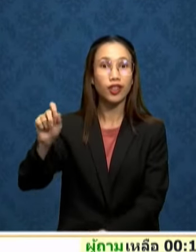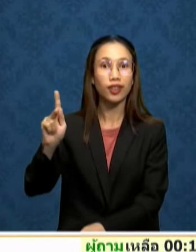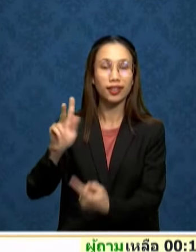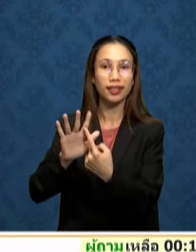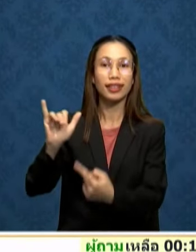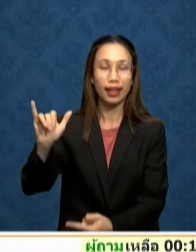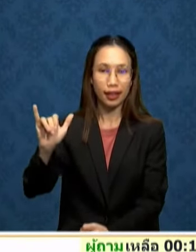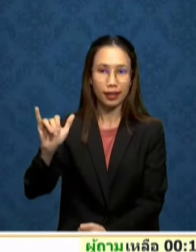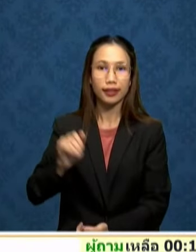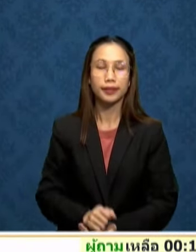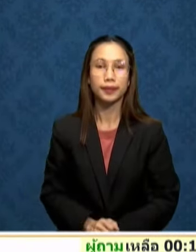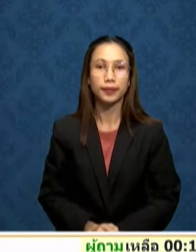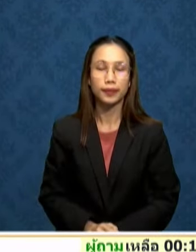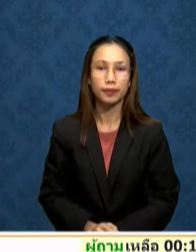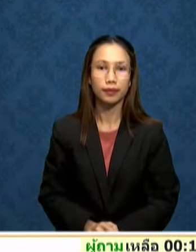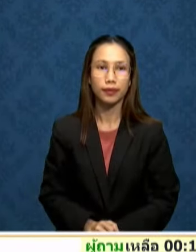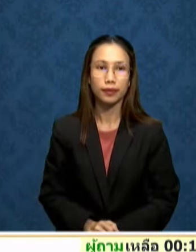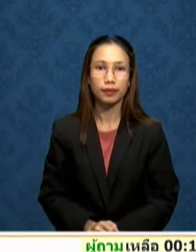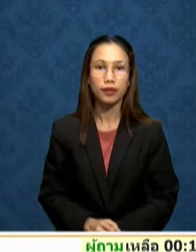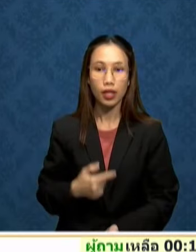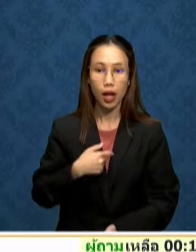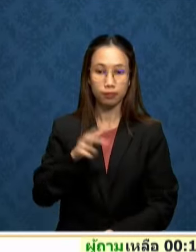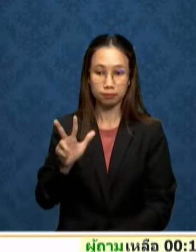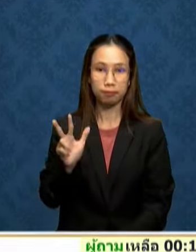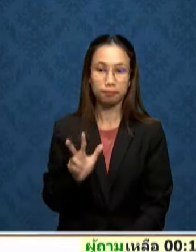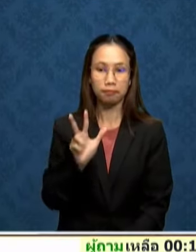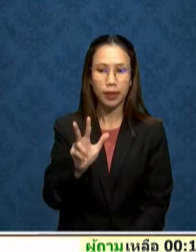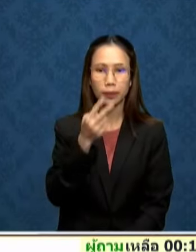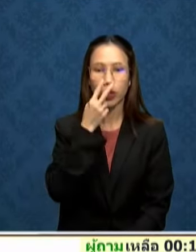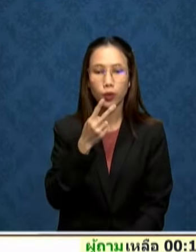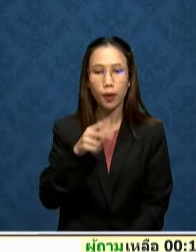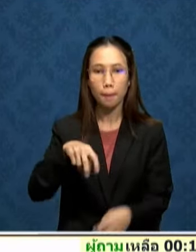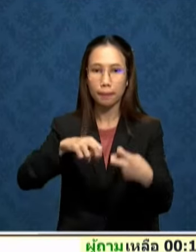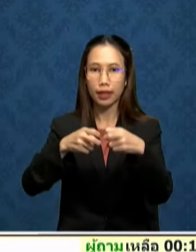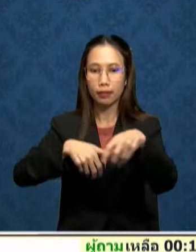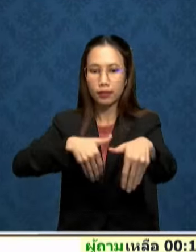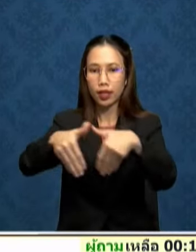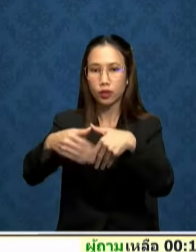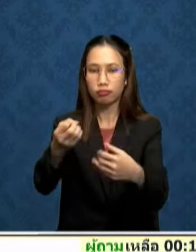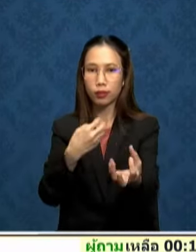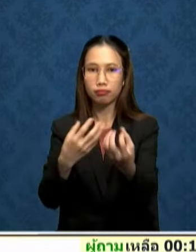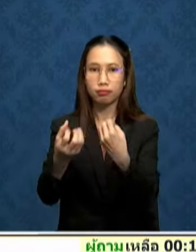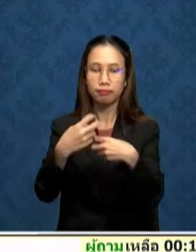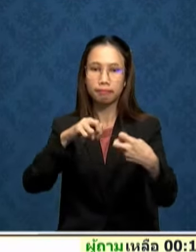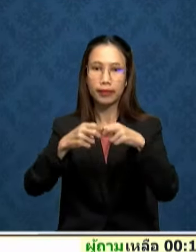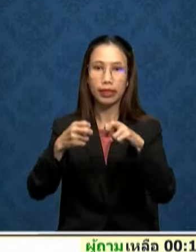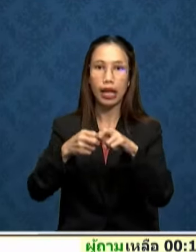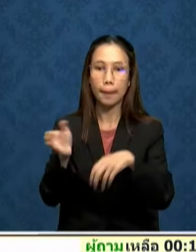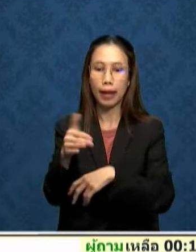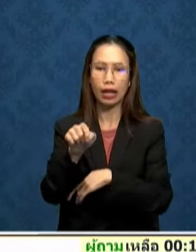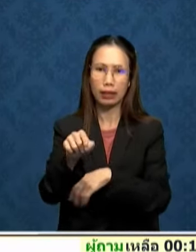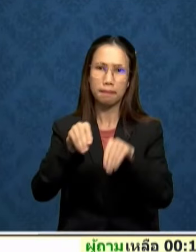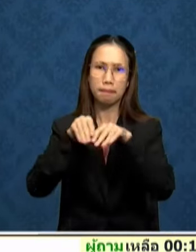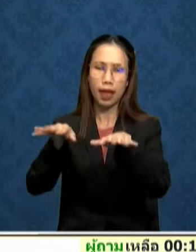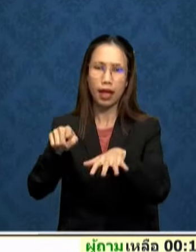ะครับหรือว่าท่านสสกายนะครับเรามีการลงพื้นที่กันไปรับฟังปัญหาจากพี่น้องที่ได้รับผลกระทบจากการแพร่ระบาดของปลาหม